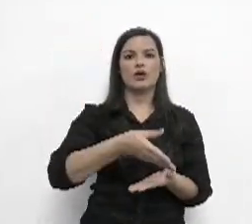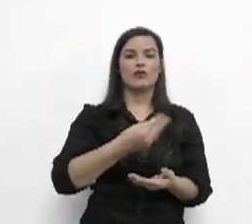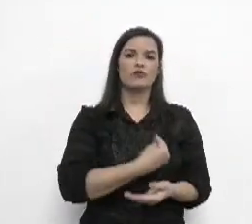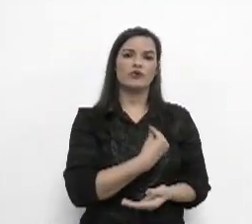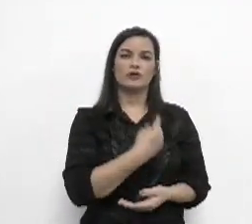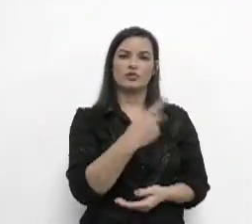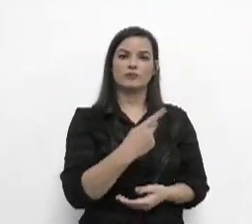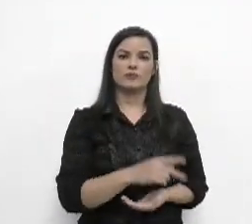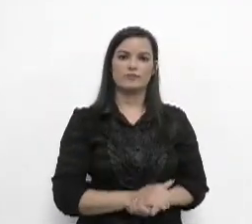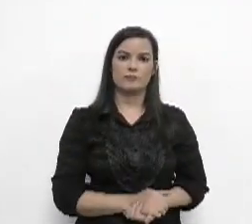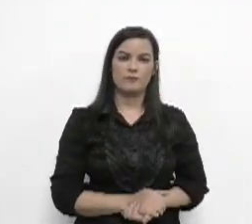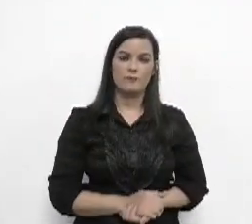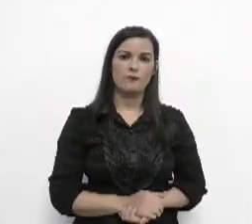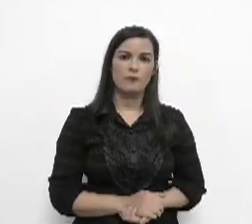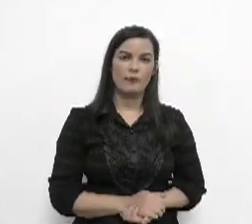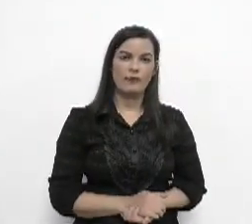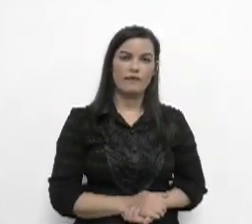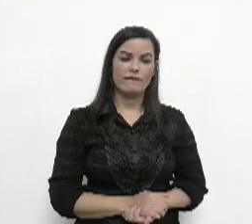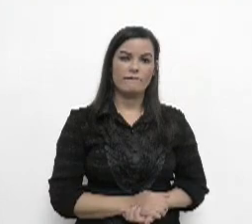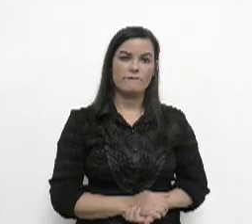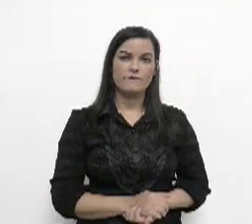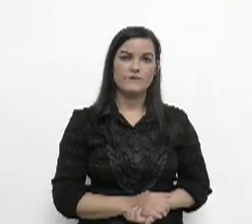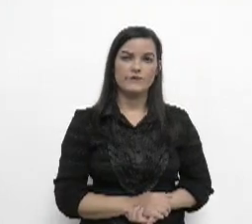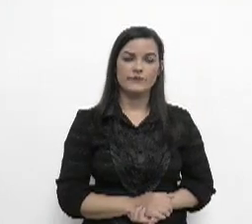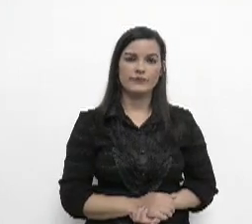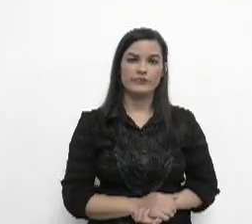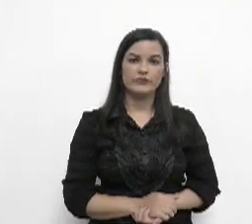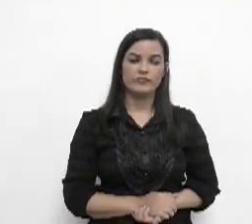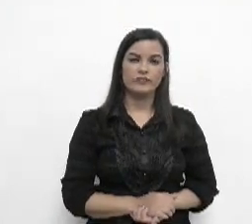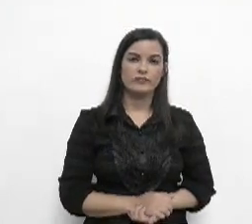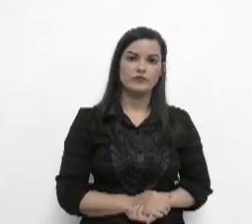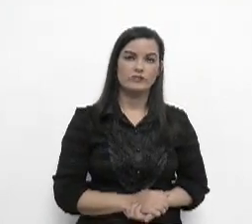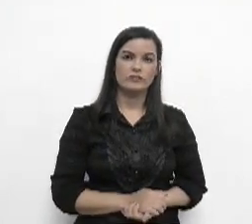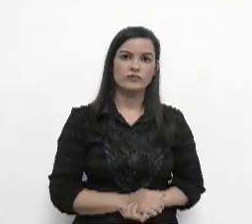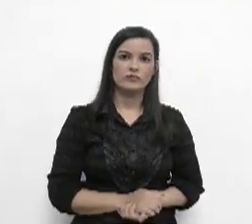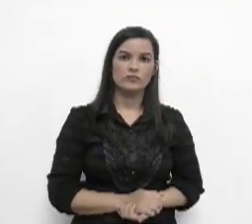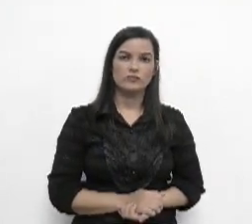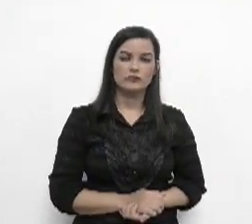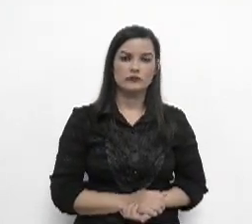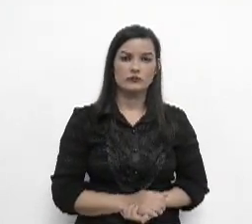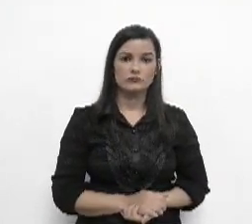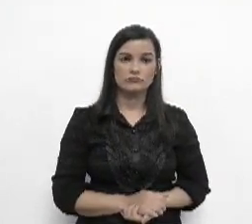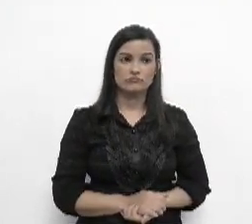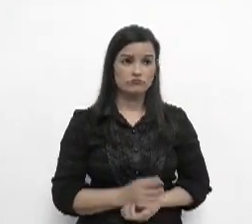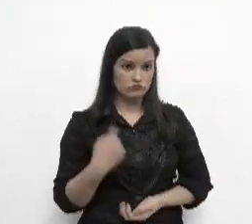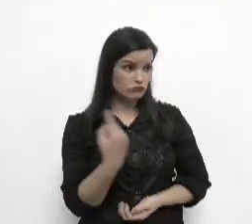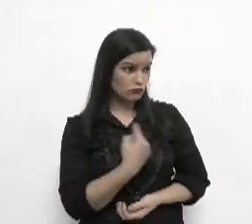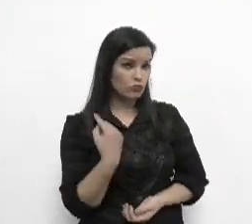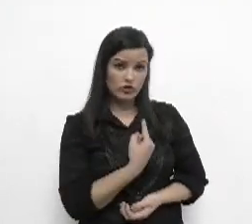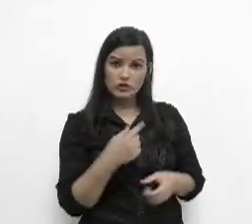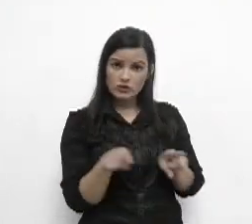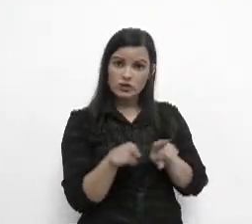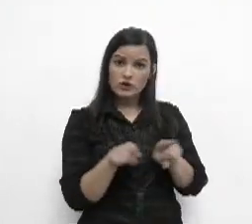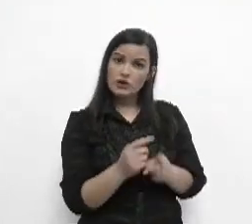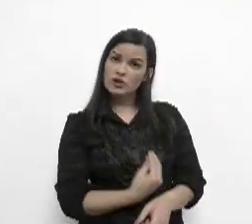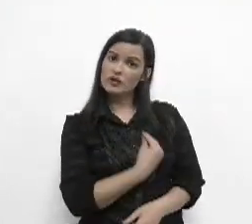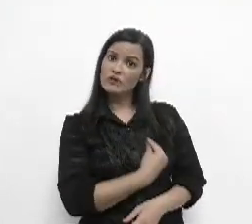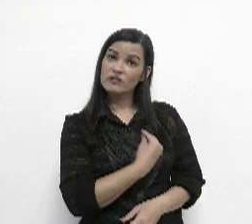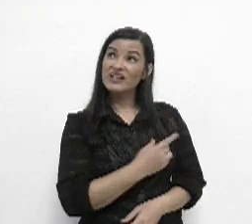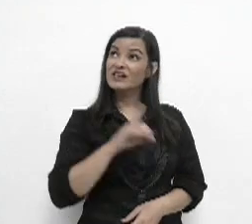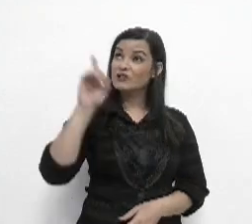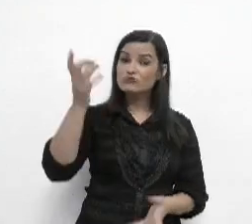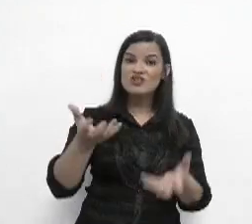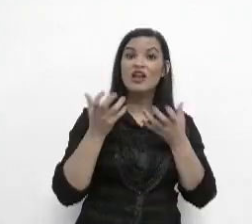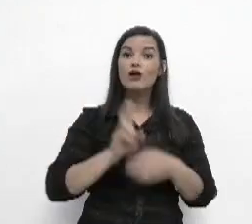귀히 쓰임 받기 위해는 우리에게 이런 하나님께만 집중하는 집중이 필요합니다. A nossa vida também, para que sejamos usadas grandiosamente pelo